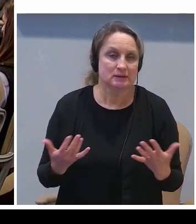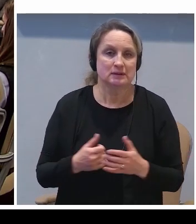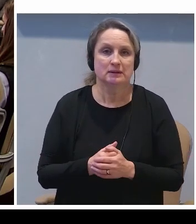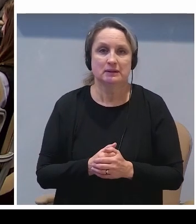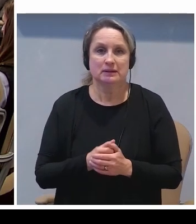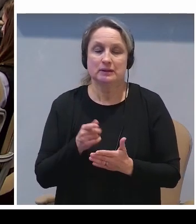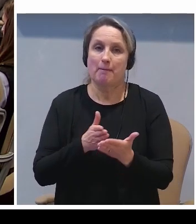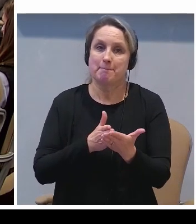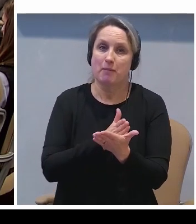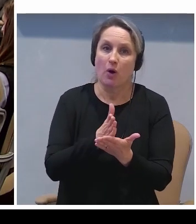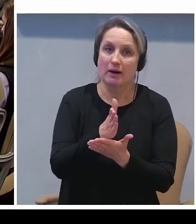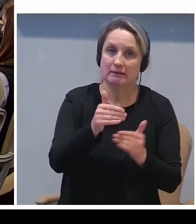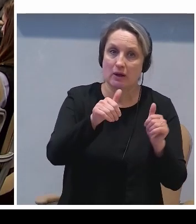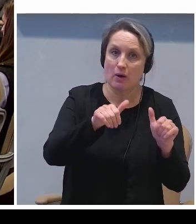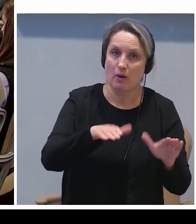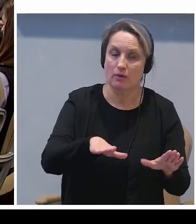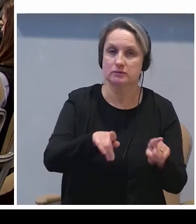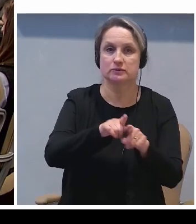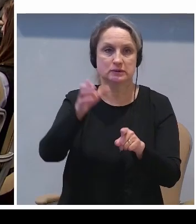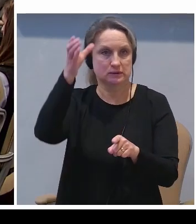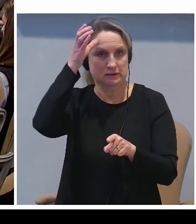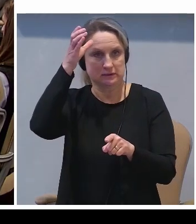on nii poliitilise kui teadusliku küsimusega.